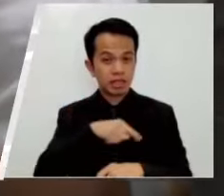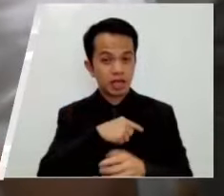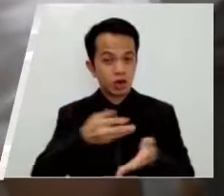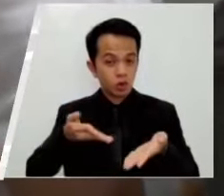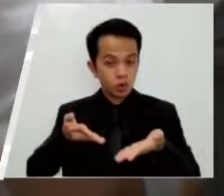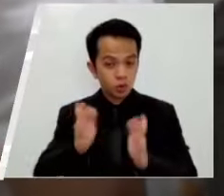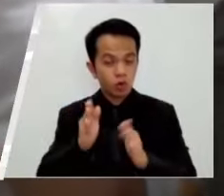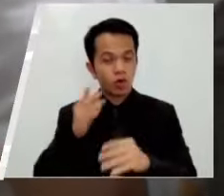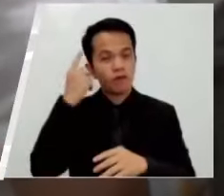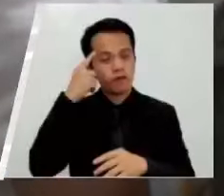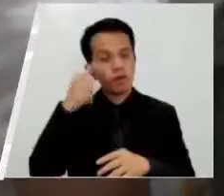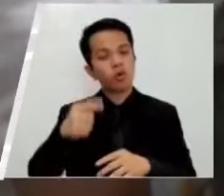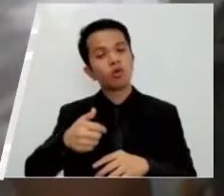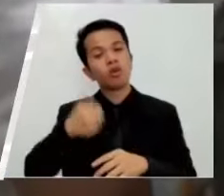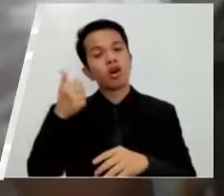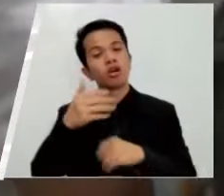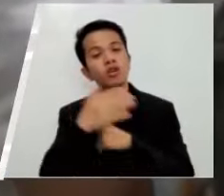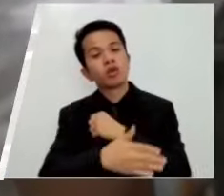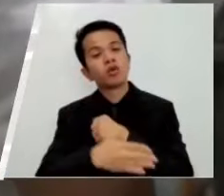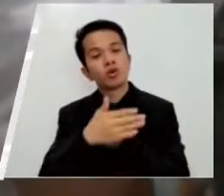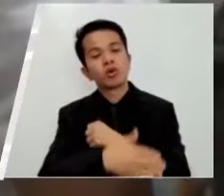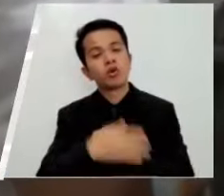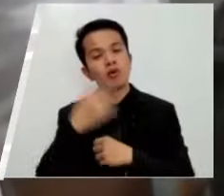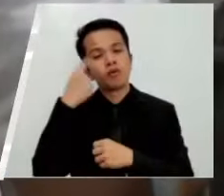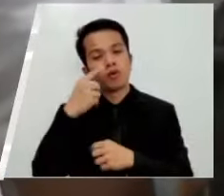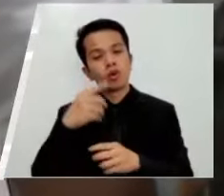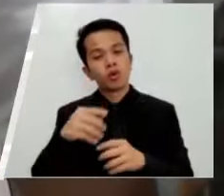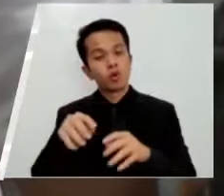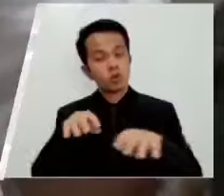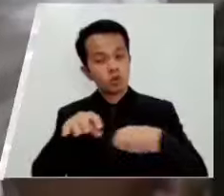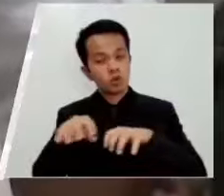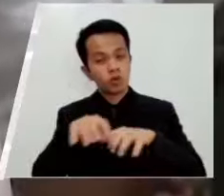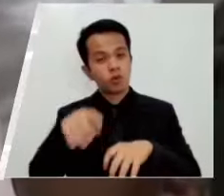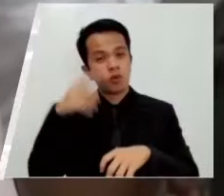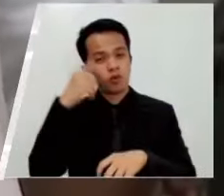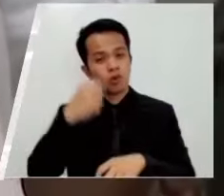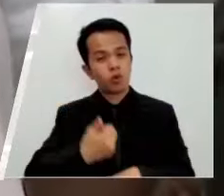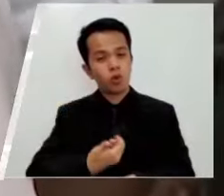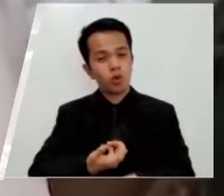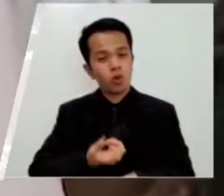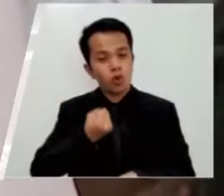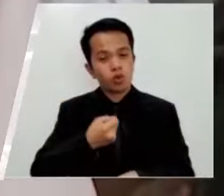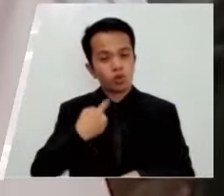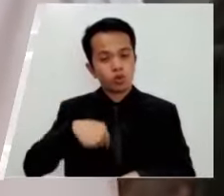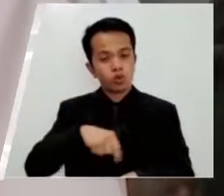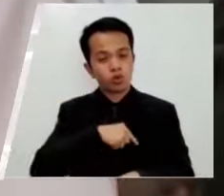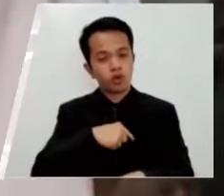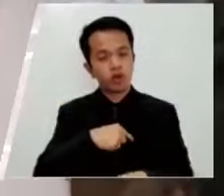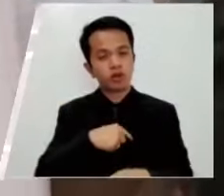ibang bansa para gumalaw sa ating sariling teritoryo, ay